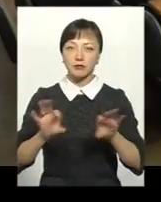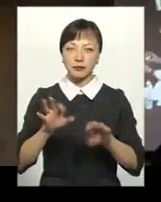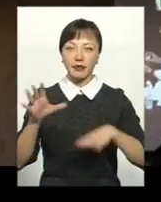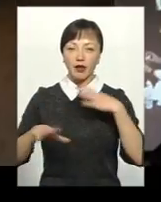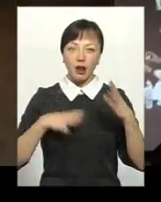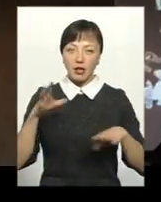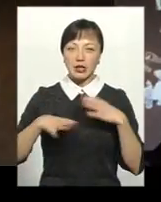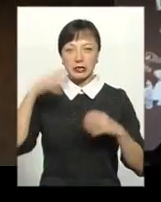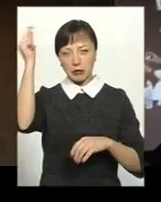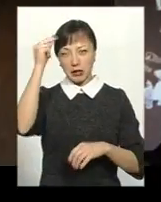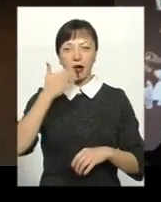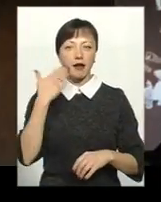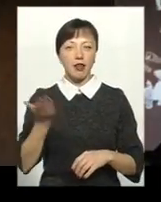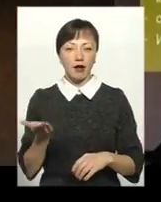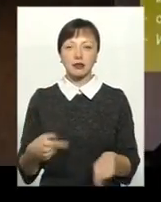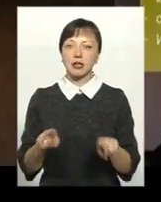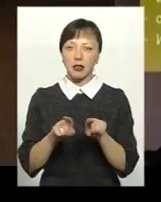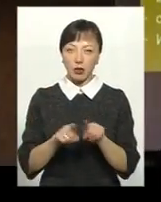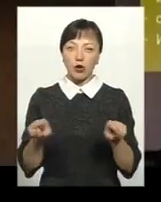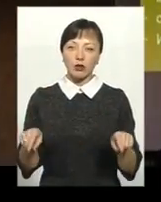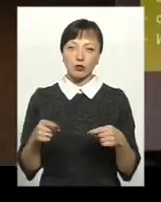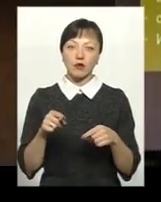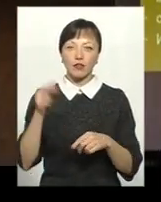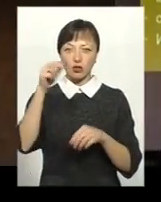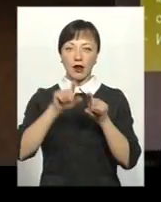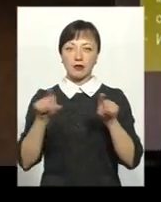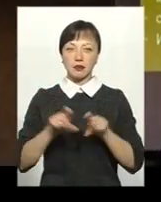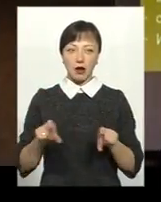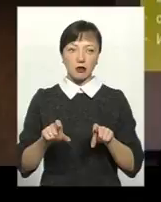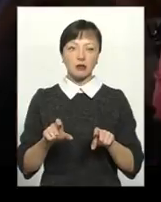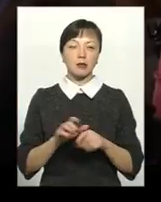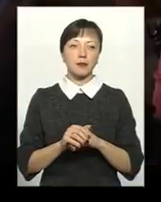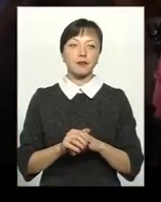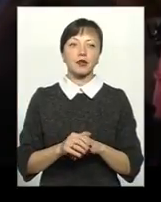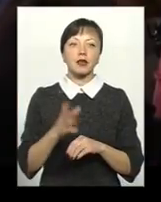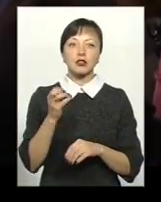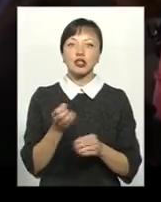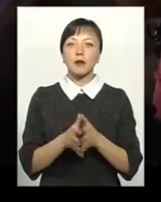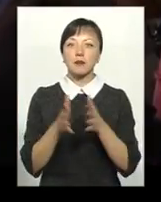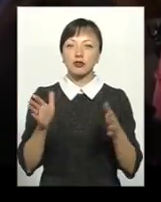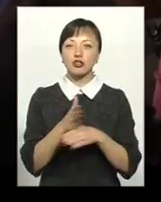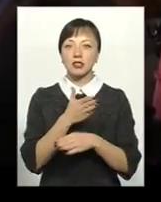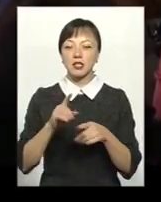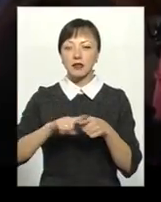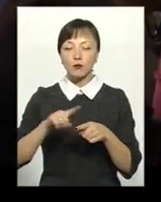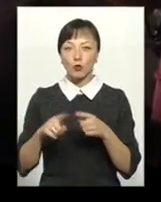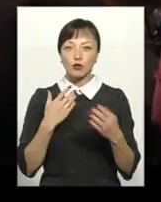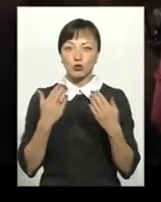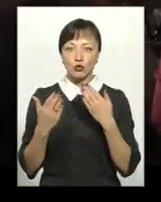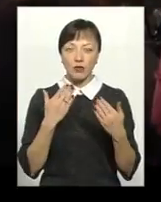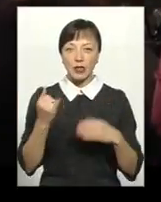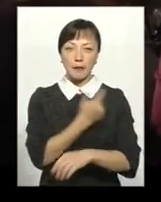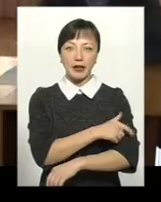тренінги, семінари та лекції. Такі ж організовують в навчальних закладах. До слова, ще більша частина їх невдовзі стосуватиметься